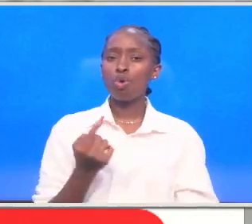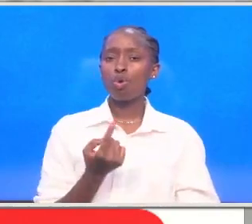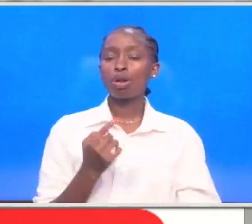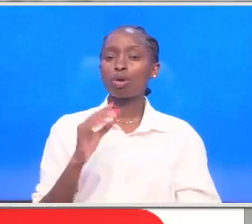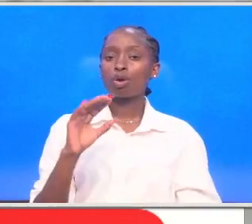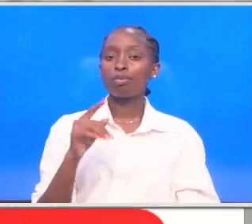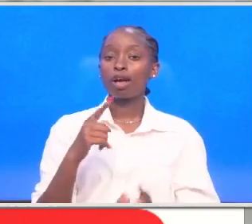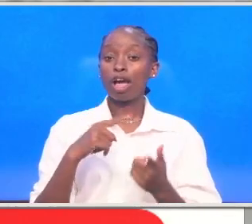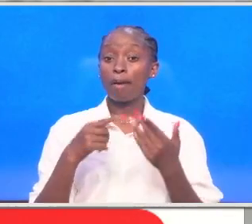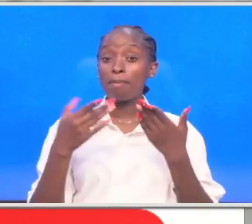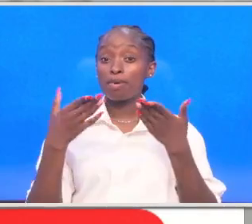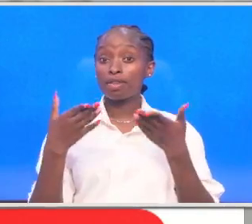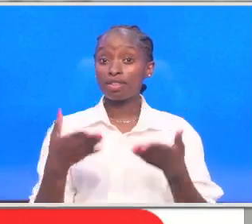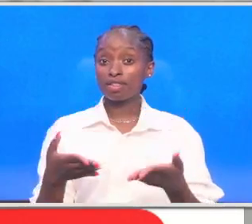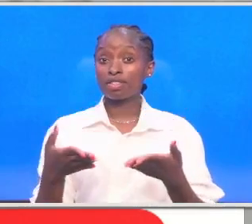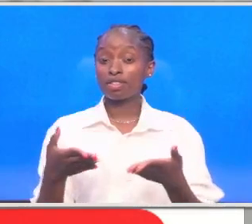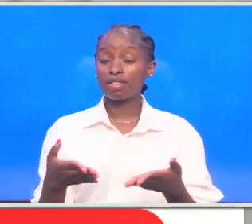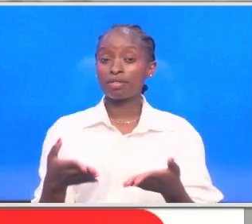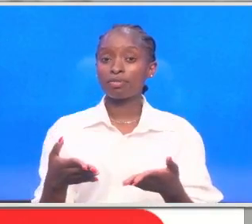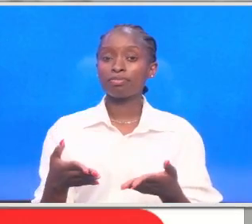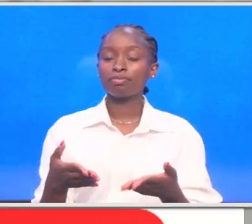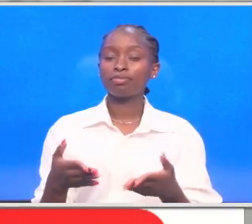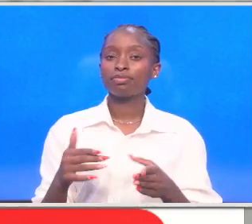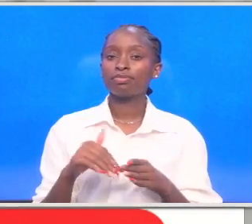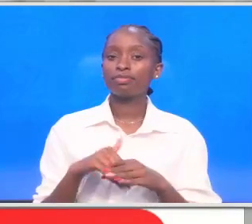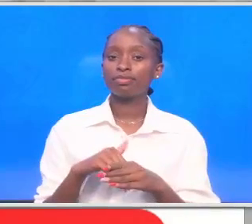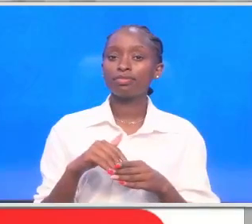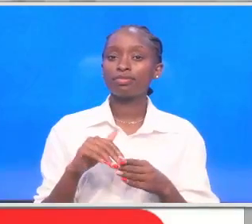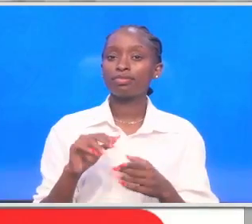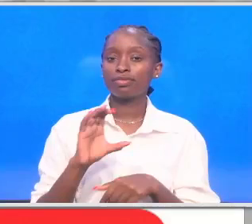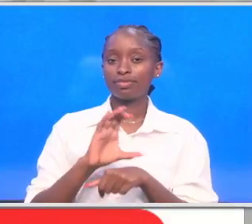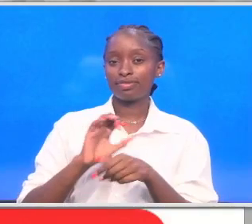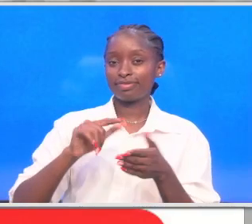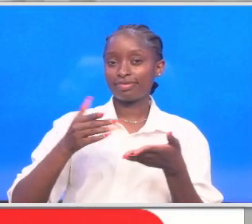katika hii kiwanja ya kanisa.